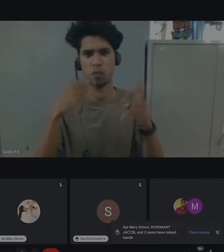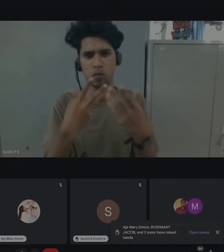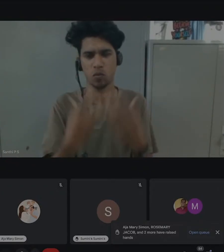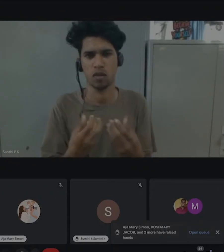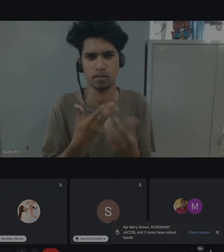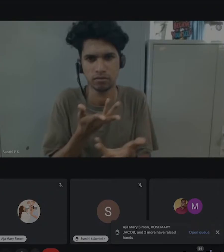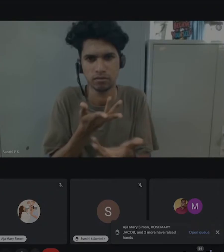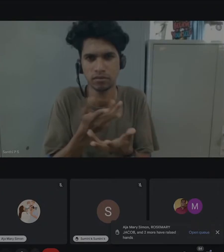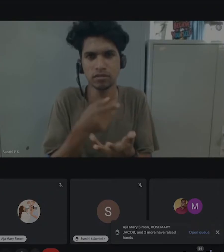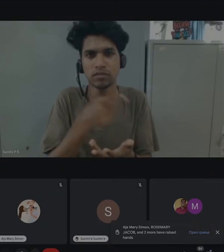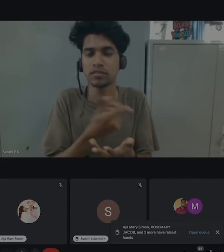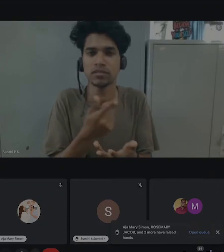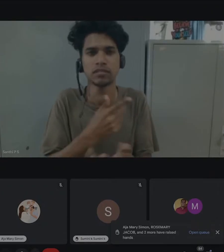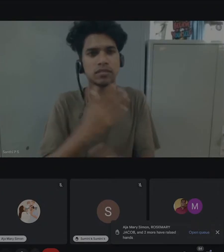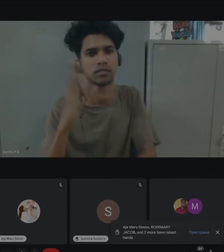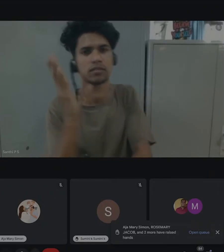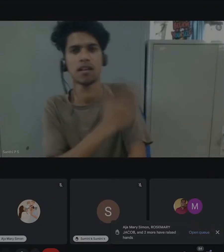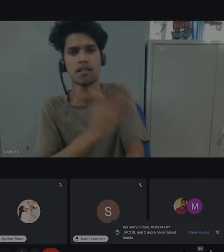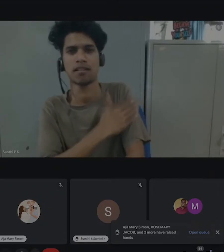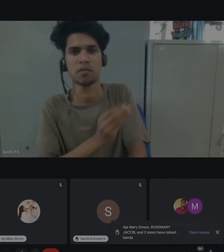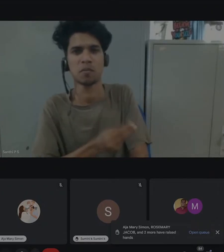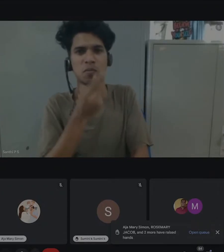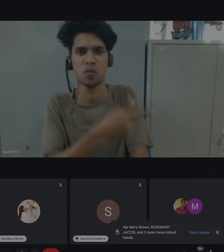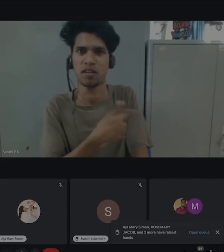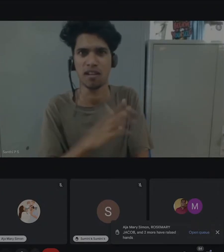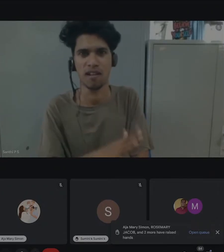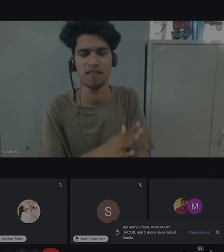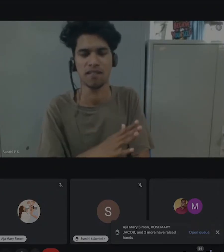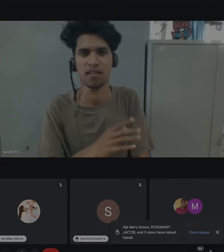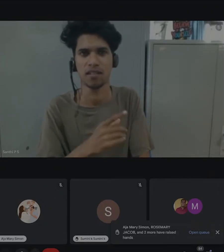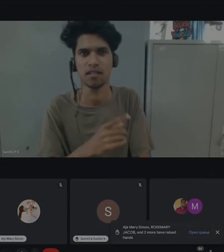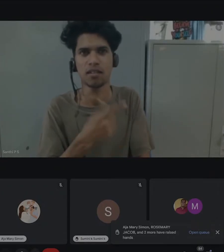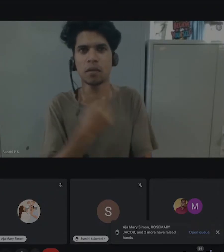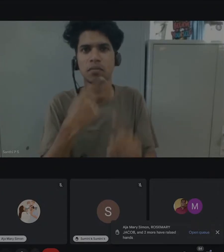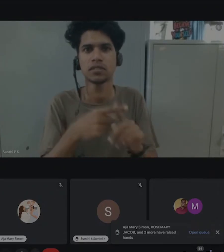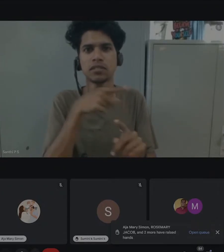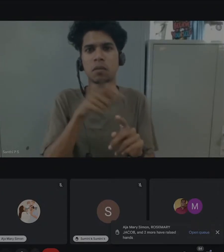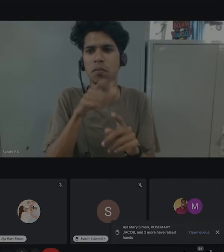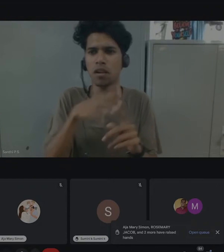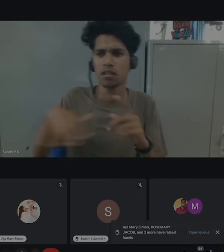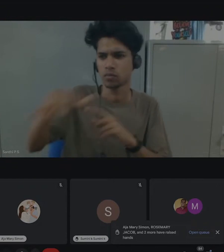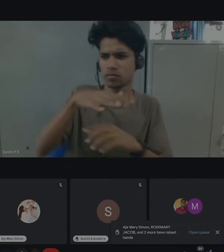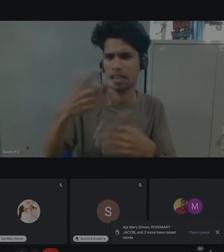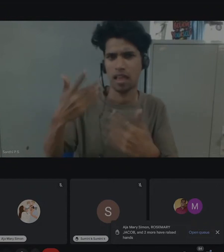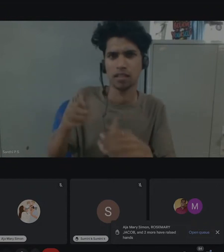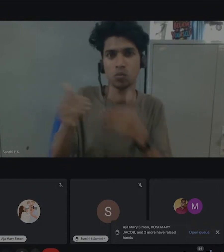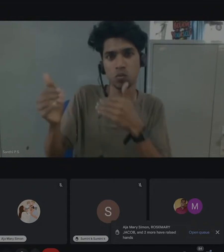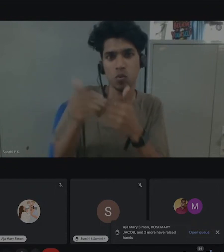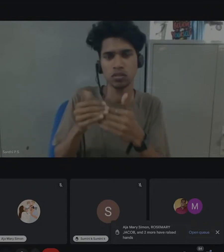അടിക്കും, എന്നെയാണ് കൂടുതലും അടിക്കുന്നത്. അപ്പോൾ അവന് ചുറ്റുമുള്ളവർ പറയുന്നത് ആര് പറയുന്നത്